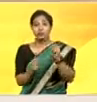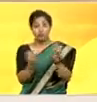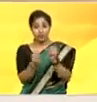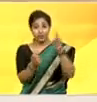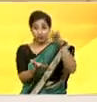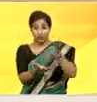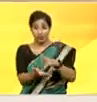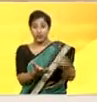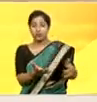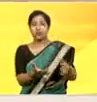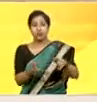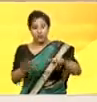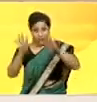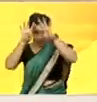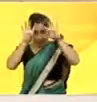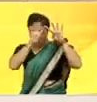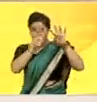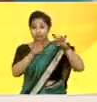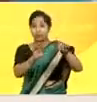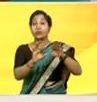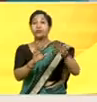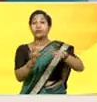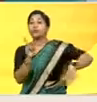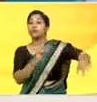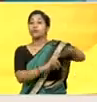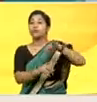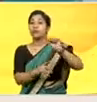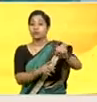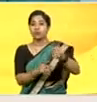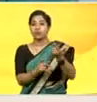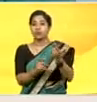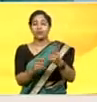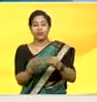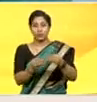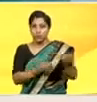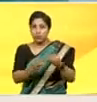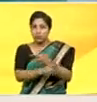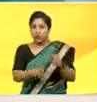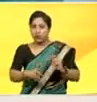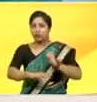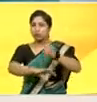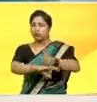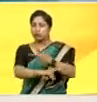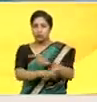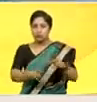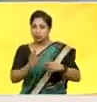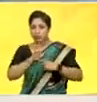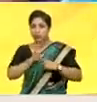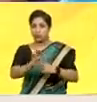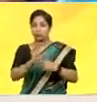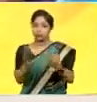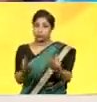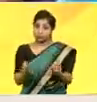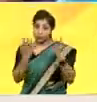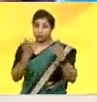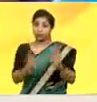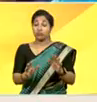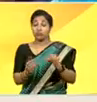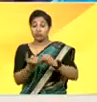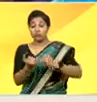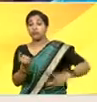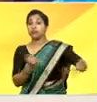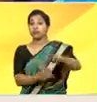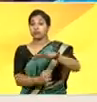अट्टापडी के आदिवासी समुदाय ने एंटरप्रेन्योरशिप की अद्भुत मिसाल पेश की है। इस सोसाइटी